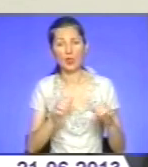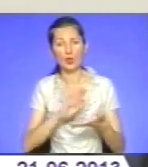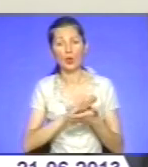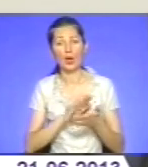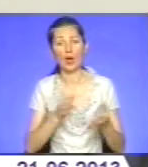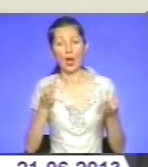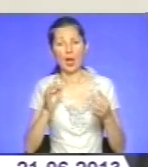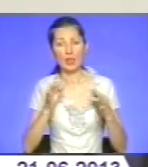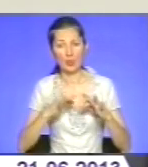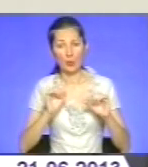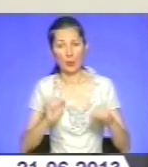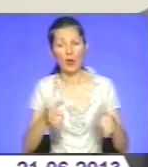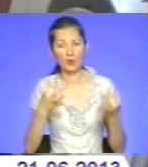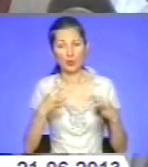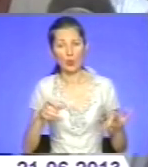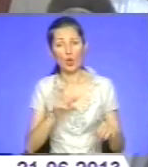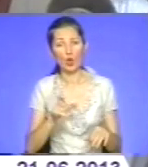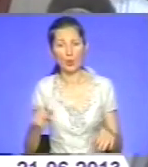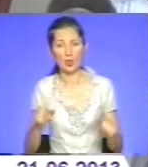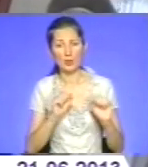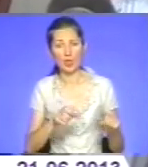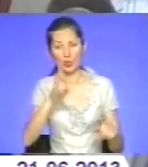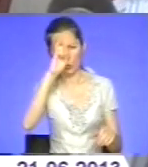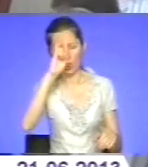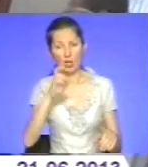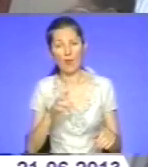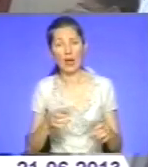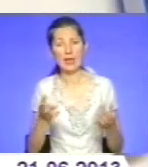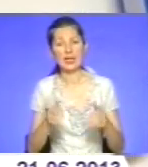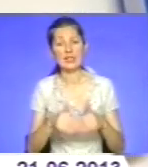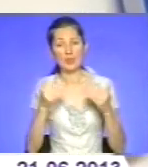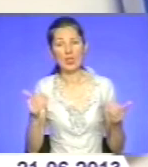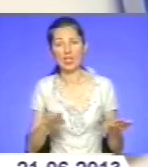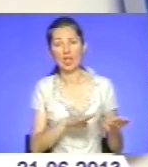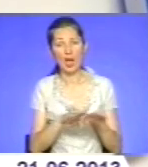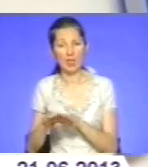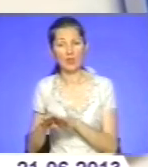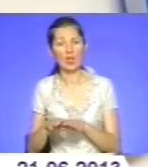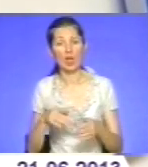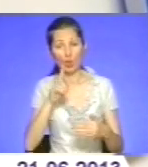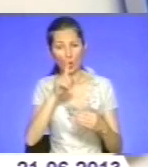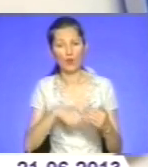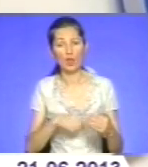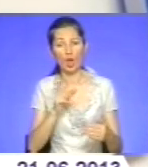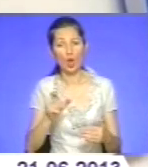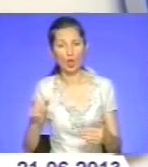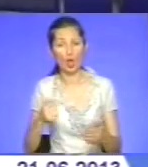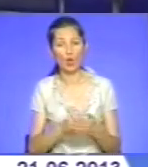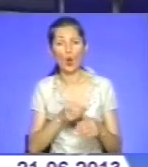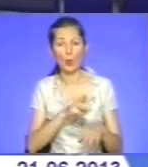держави від злочинних посягань, збільшення рівня довіри громадськості до правоохоронних органів.